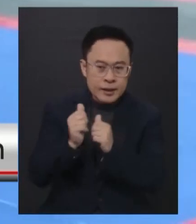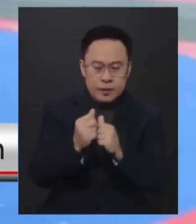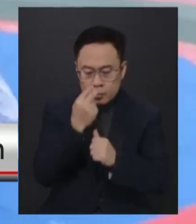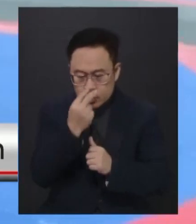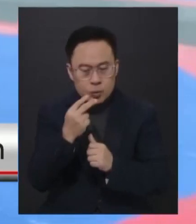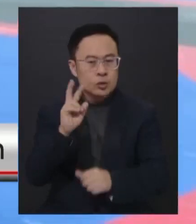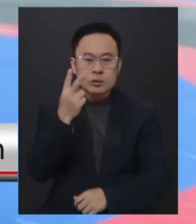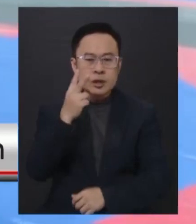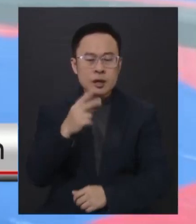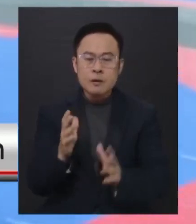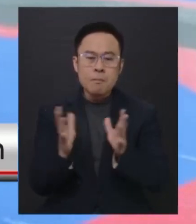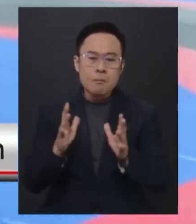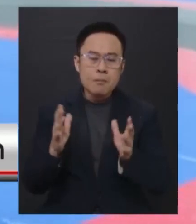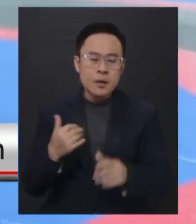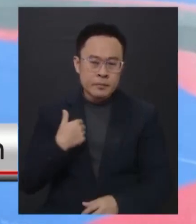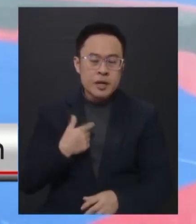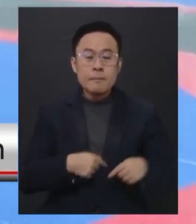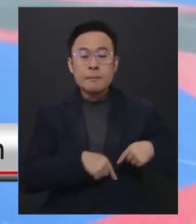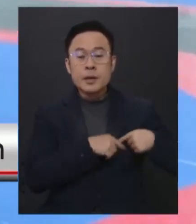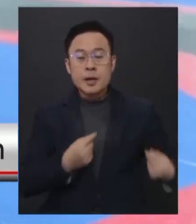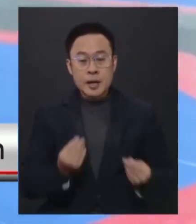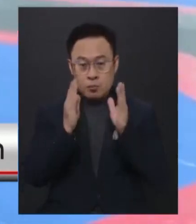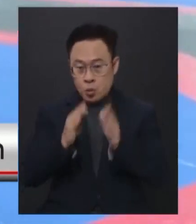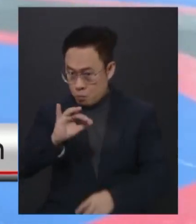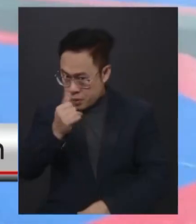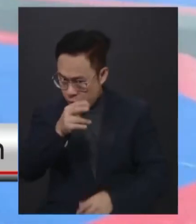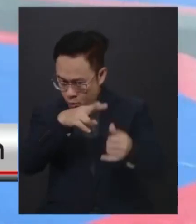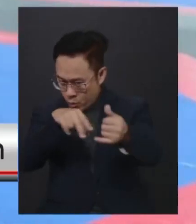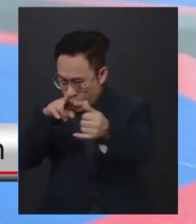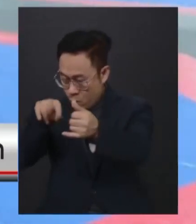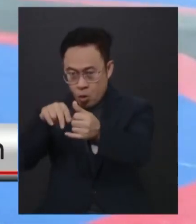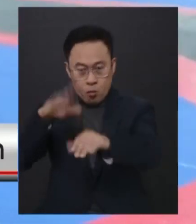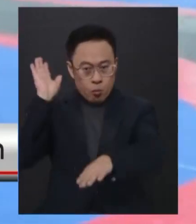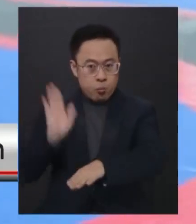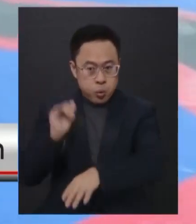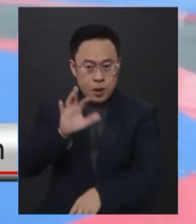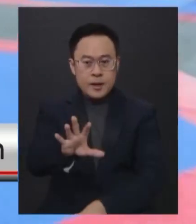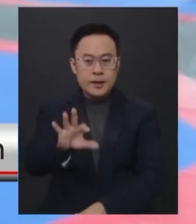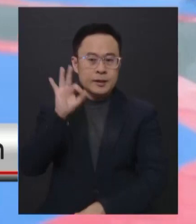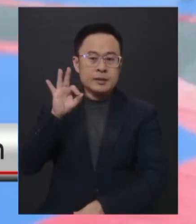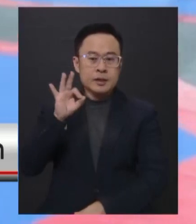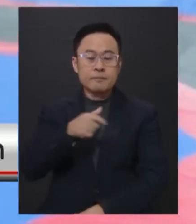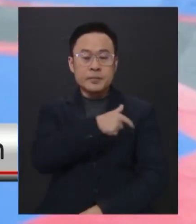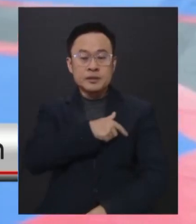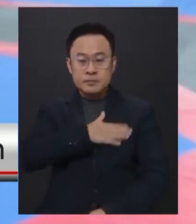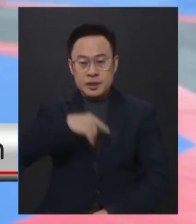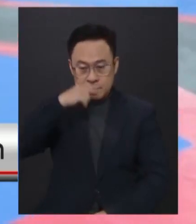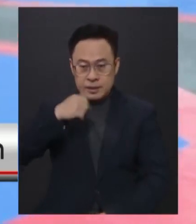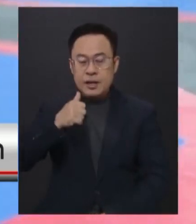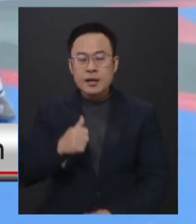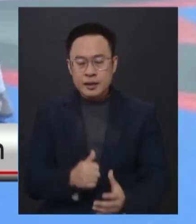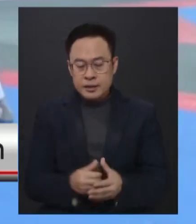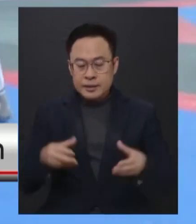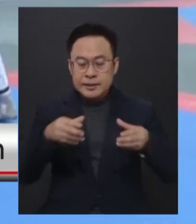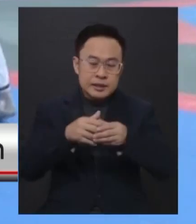คนแล้วก็ร่วมส่งกำลังใจให้เผื่อว่าจะได้เจอเพชรเม็ดงามหรือว่าดาวรุ่งดวงใหม ่ ในการแข่งขันในครั้งนี้ด้วย เพราะว่าเทควันโดของเรา